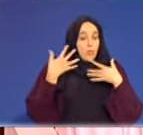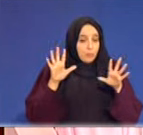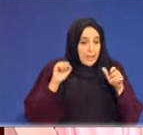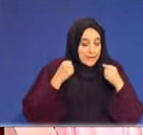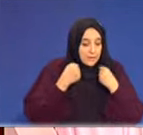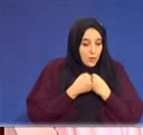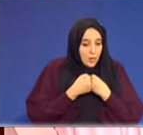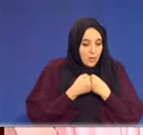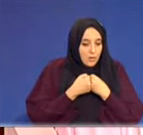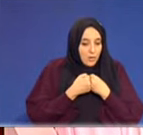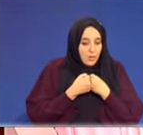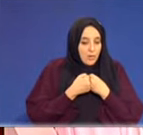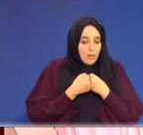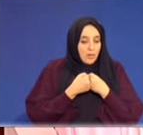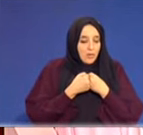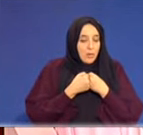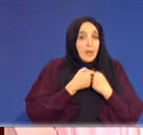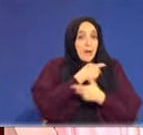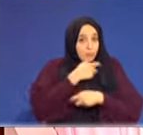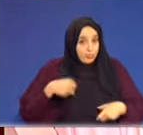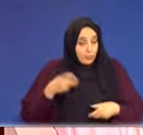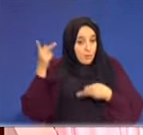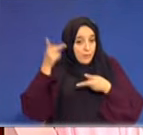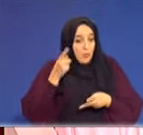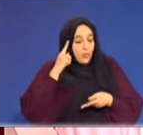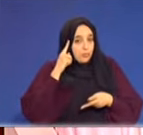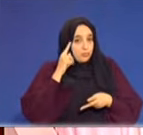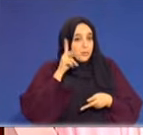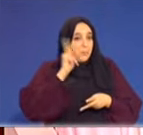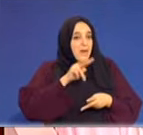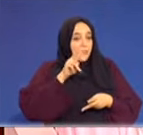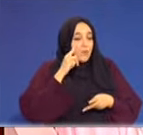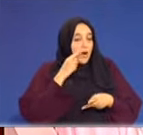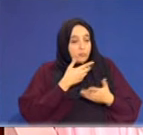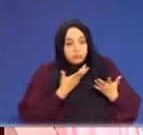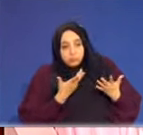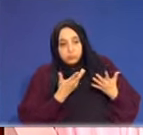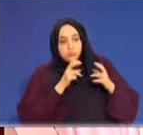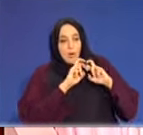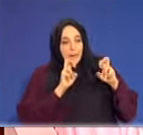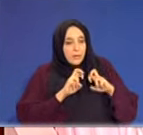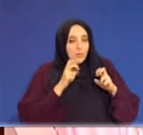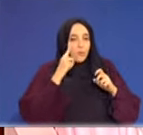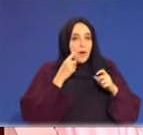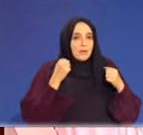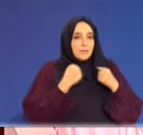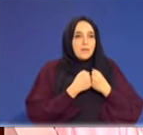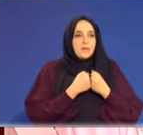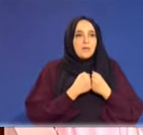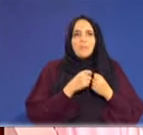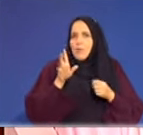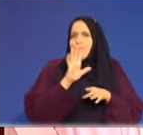طبعا تنقلوا رجال الدرك وداروا الكونستان تاعهم وكل هذا